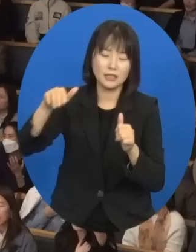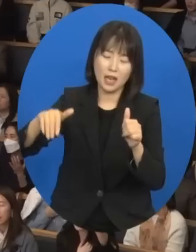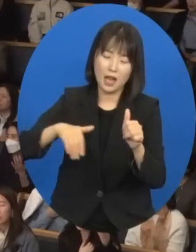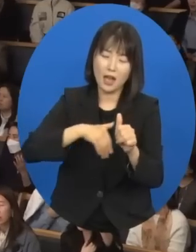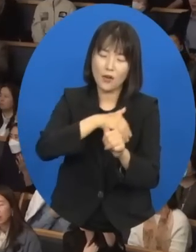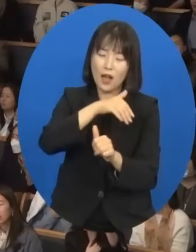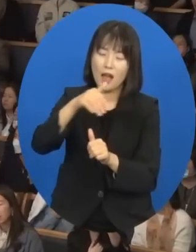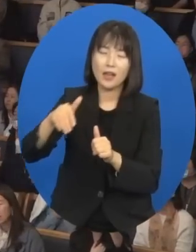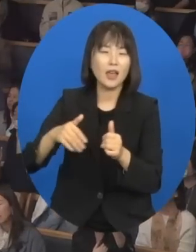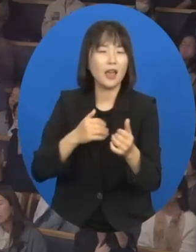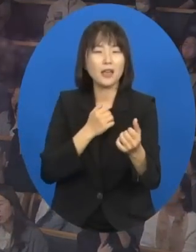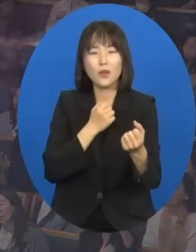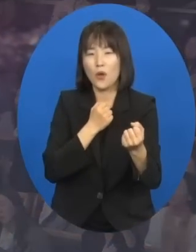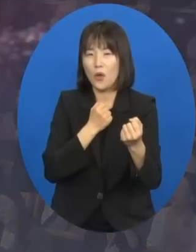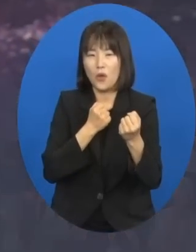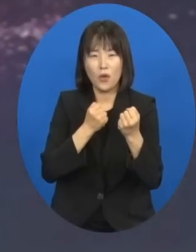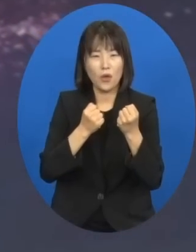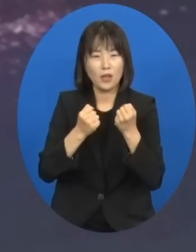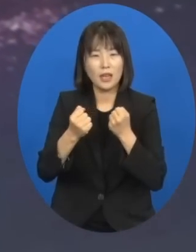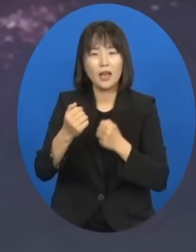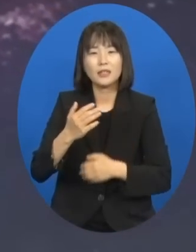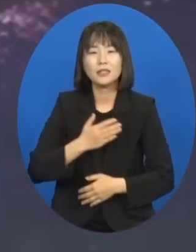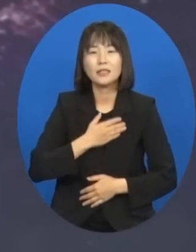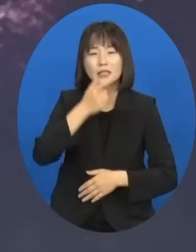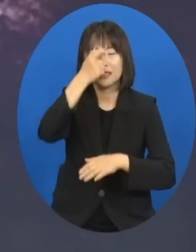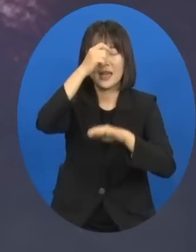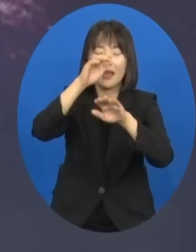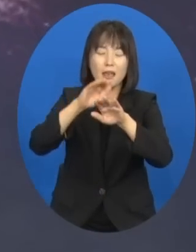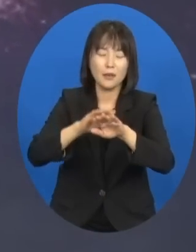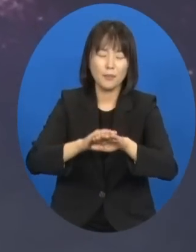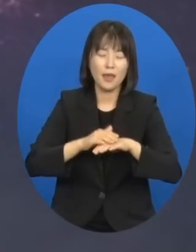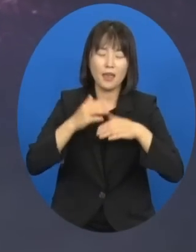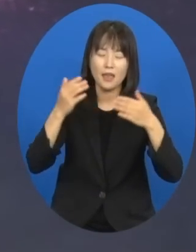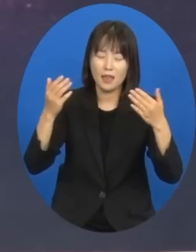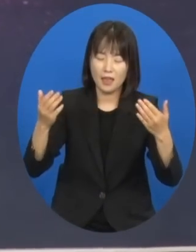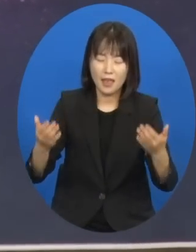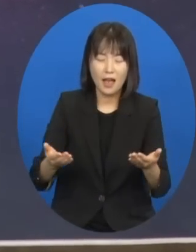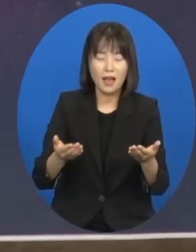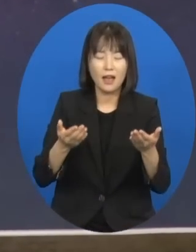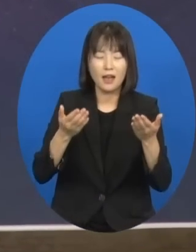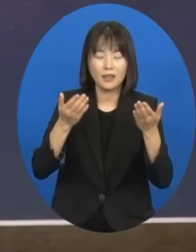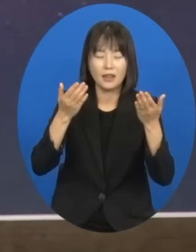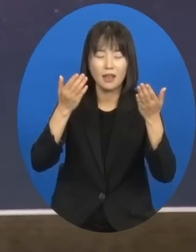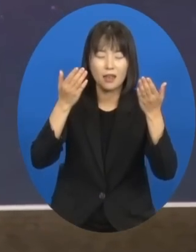어떤 상황에도 나는 예배.